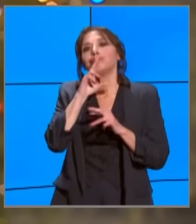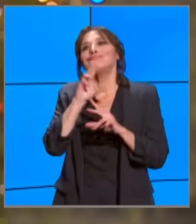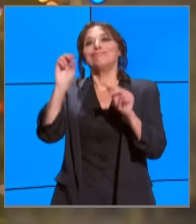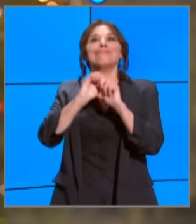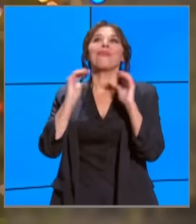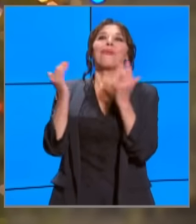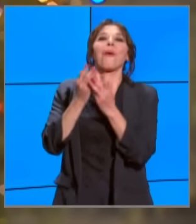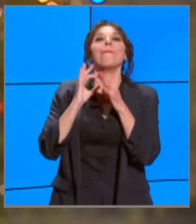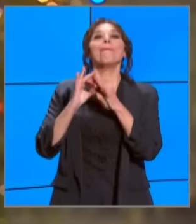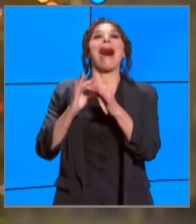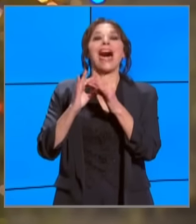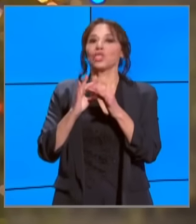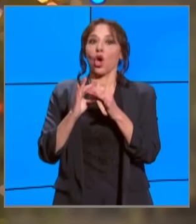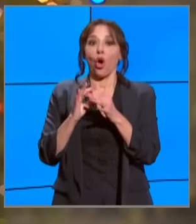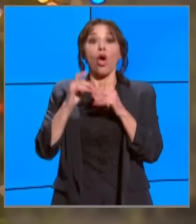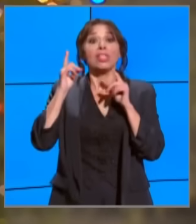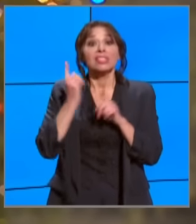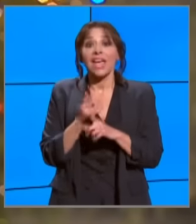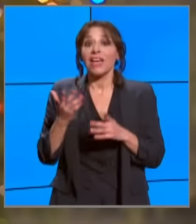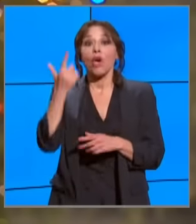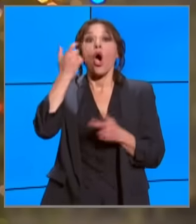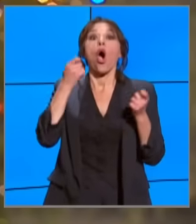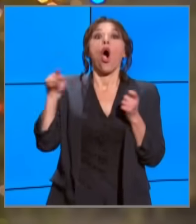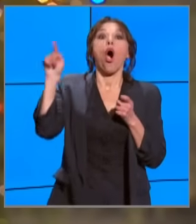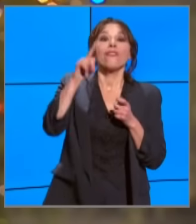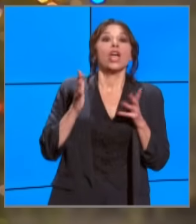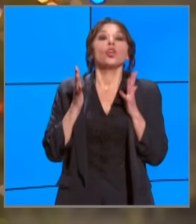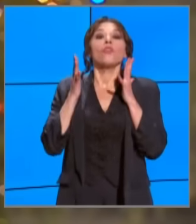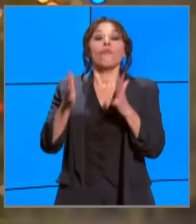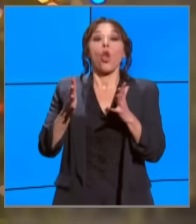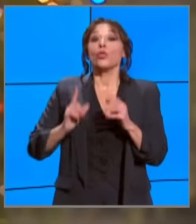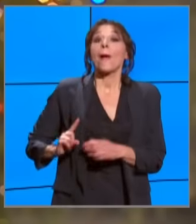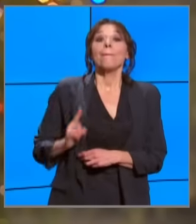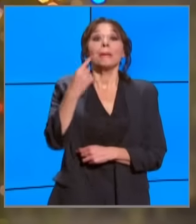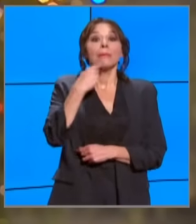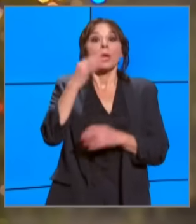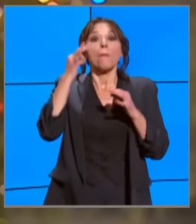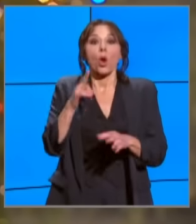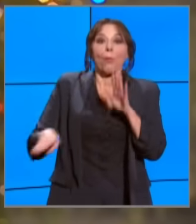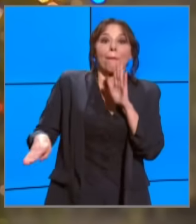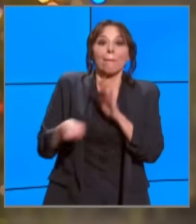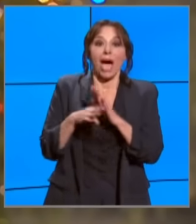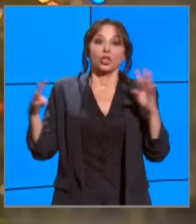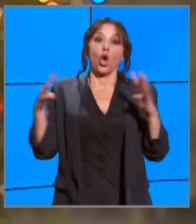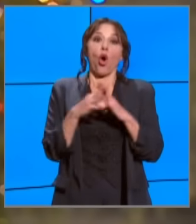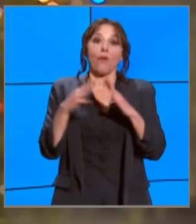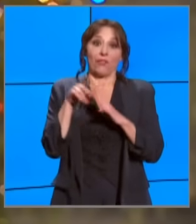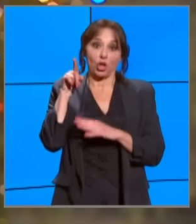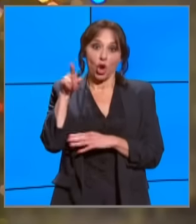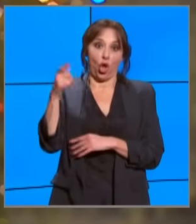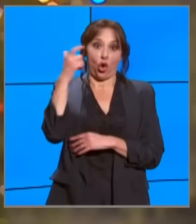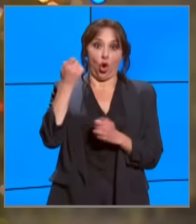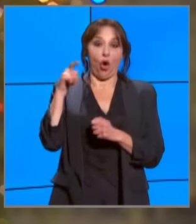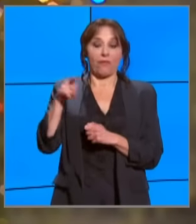perseguita dalla volontà dei governi anzitutto di quelli che hanno scatenato i conflitti ma